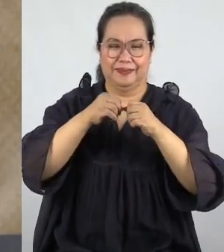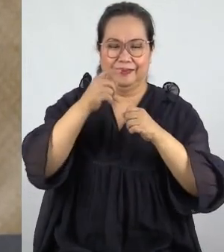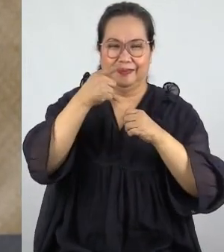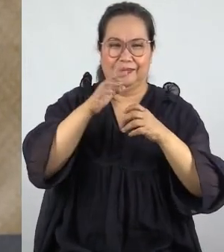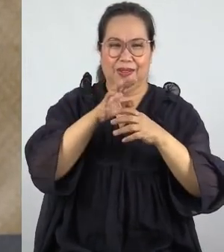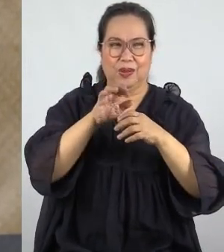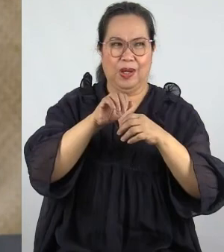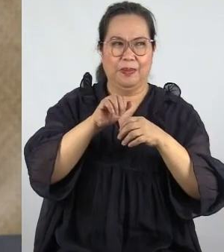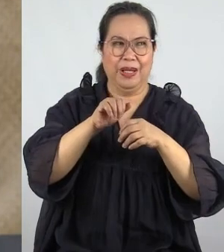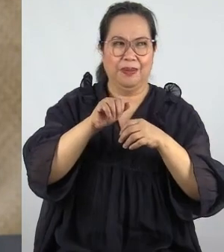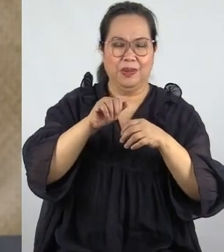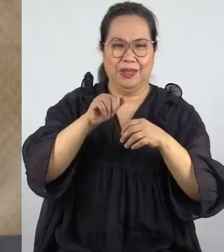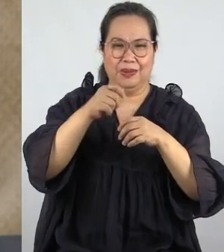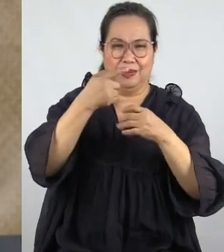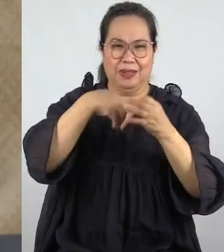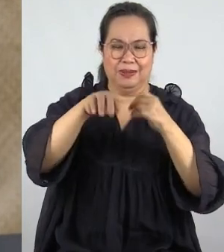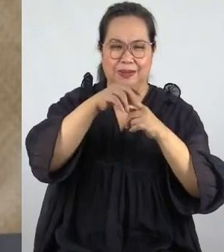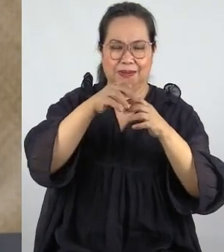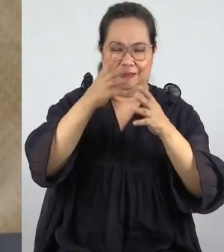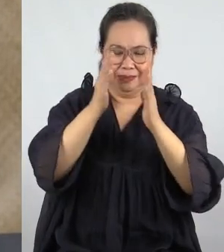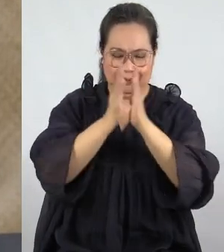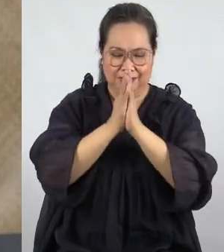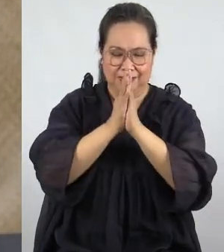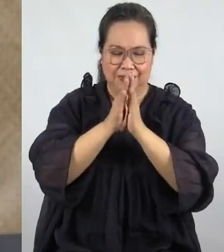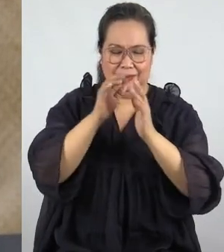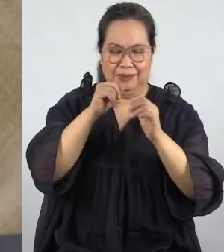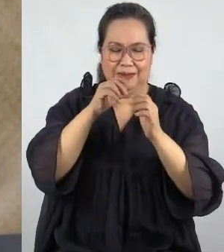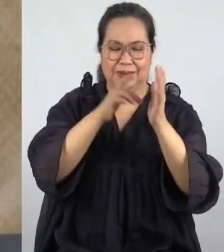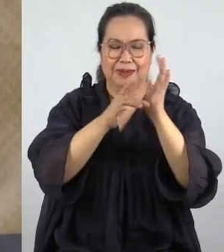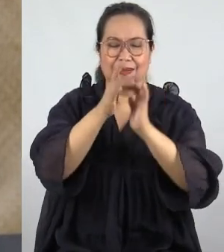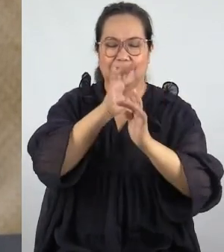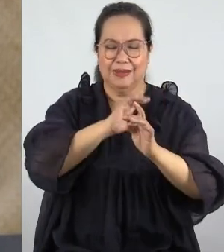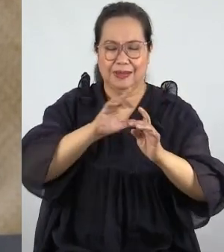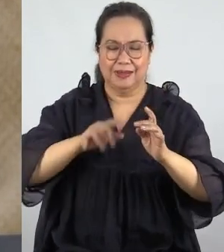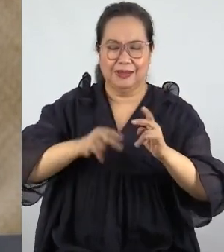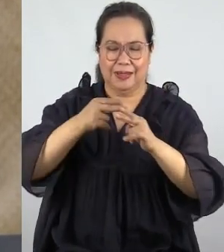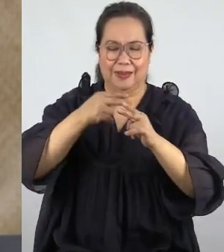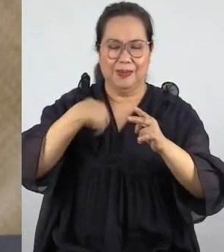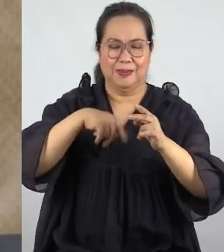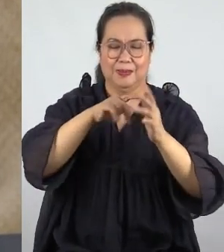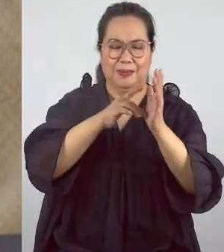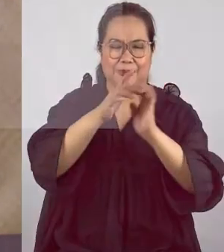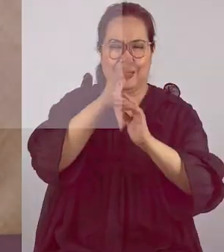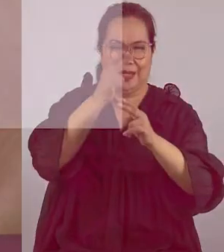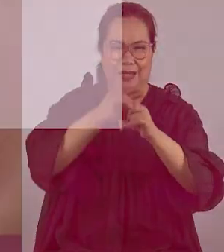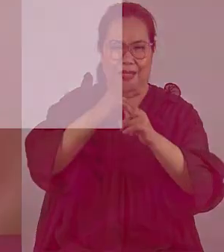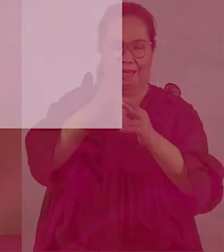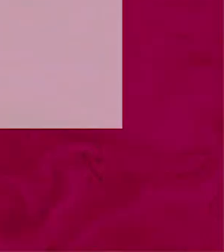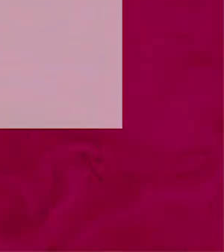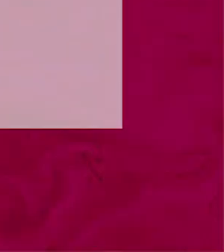pananampalataya. Ito ang aming samot dalangin sa pangalan ni Jesus.